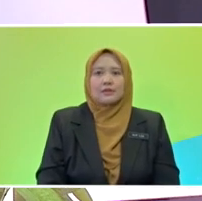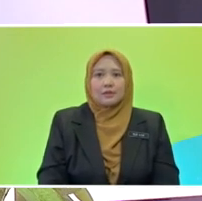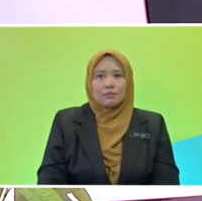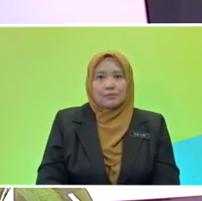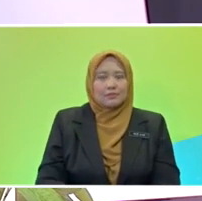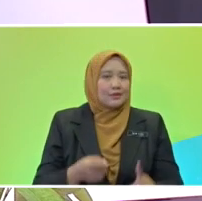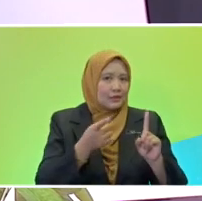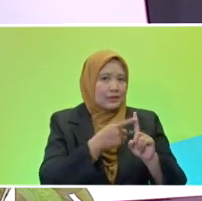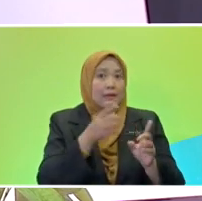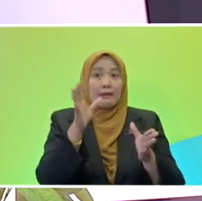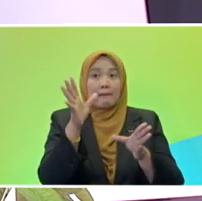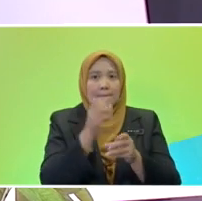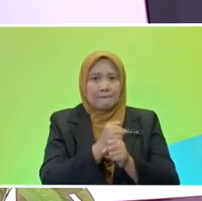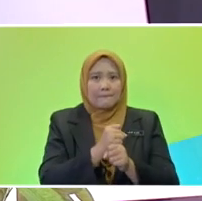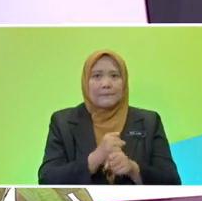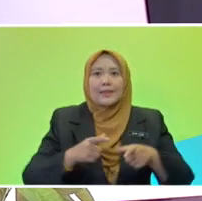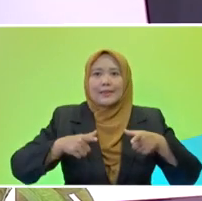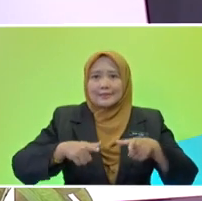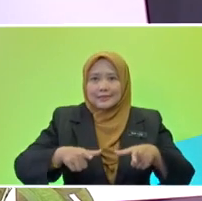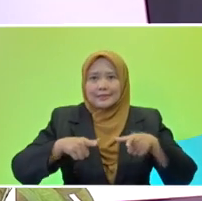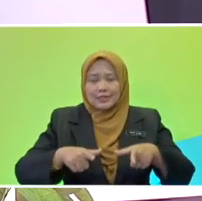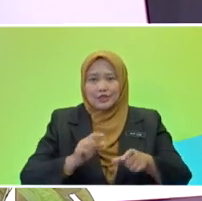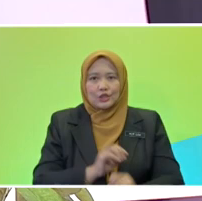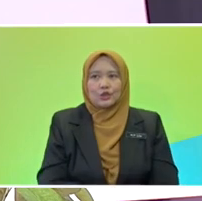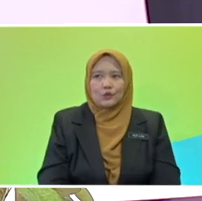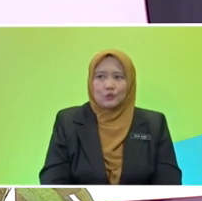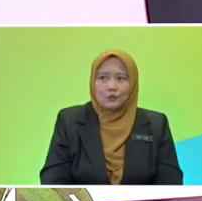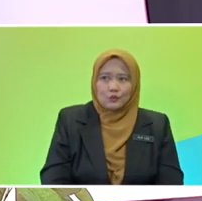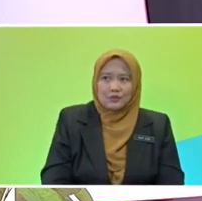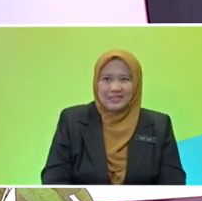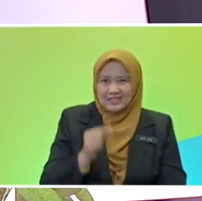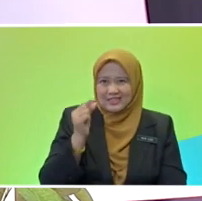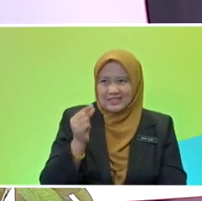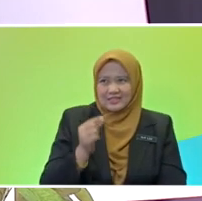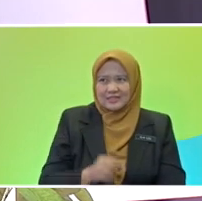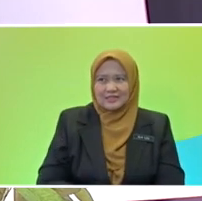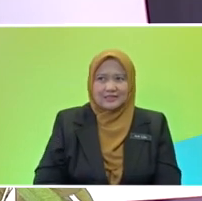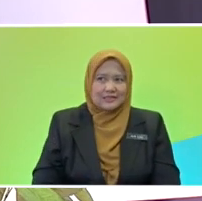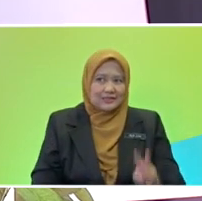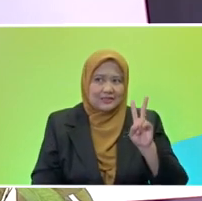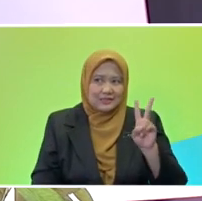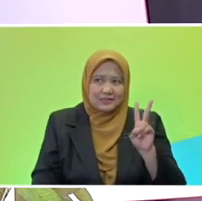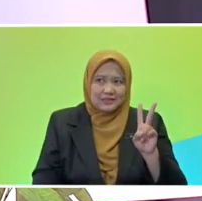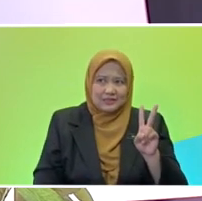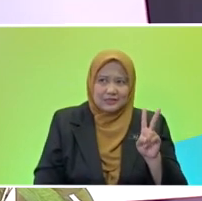dan sebagainya Oke kemudian kita ada nih orang panggil dia macam